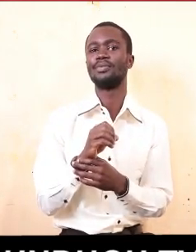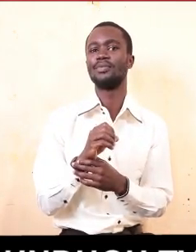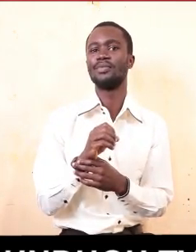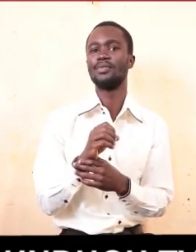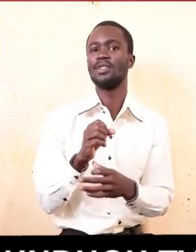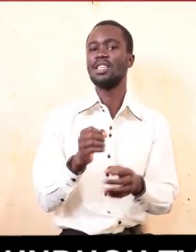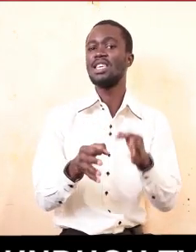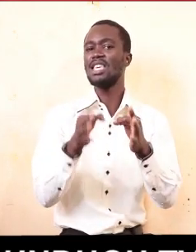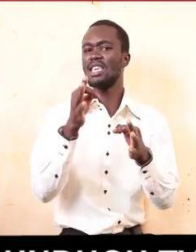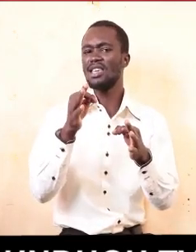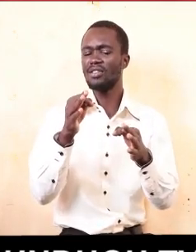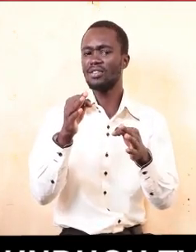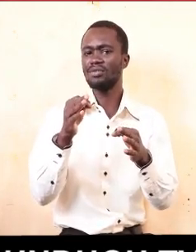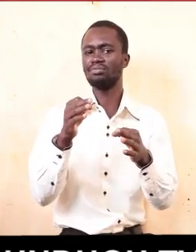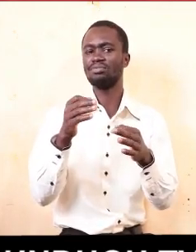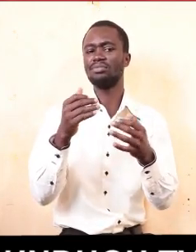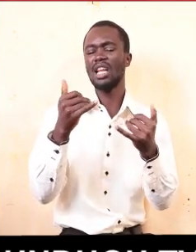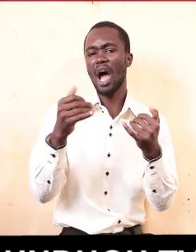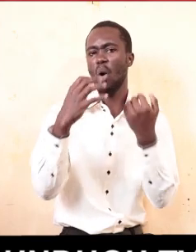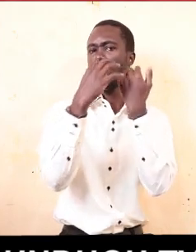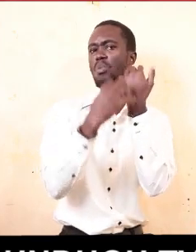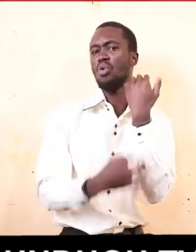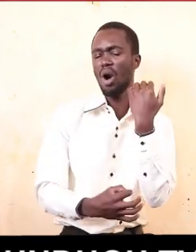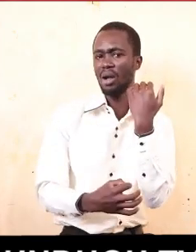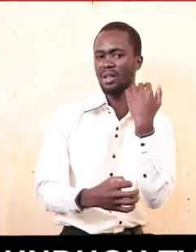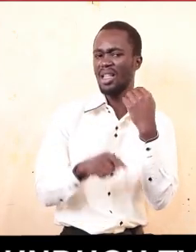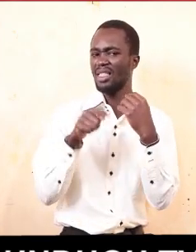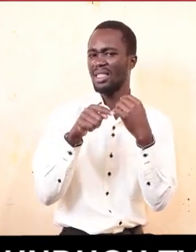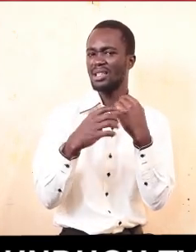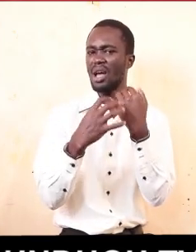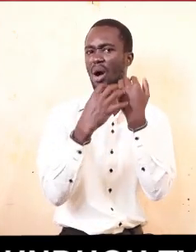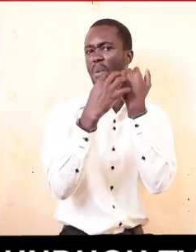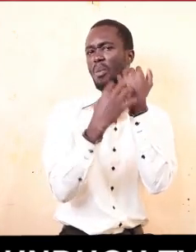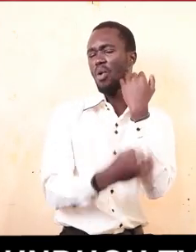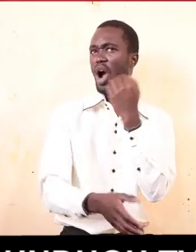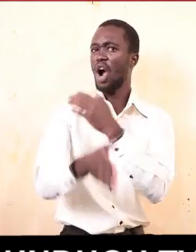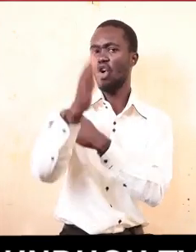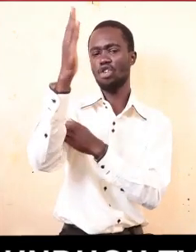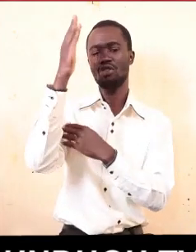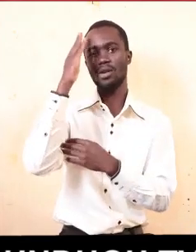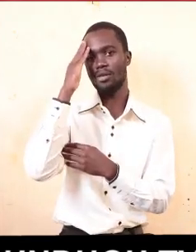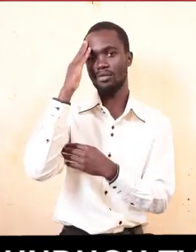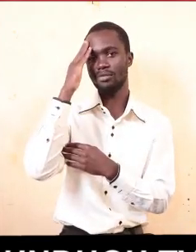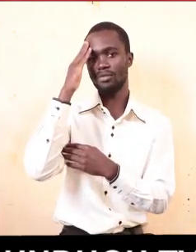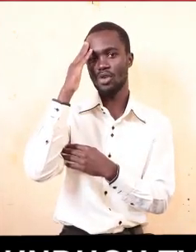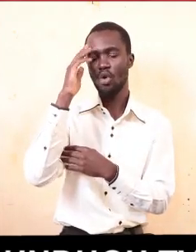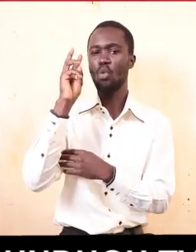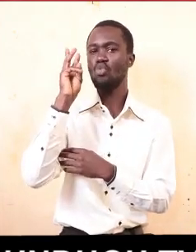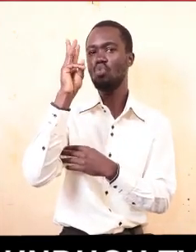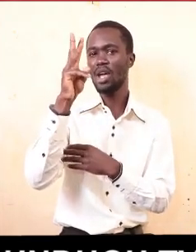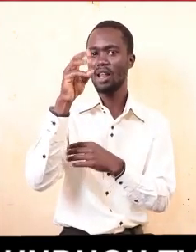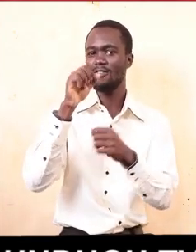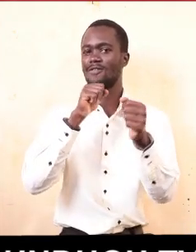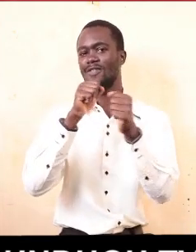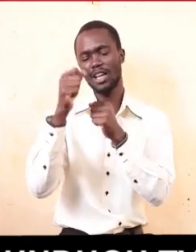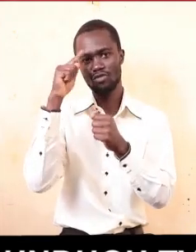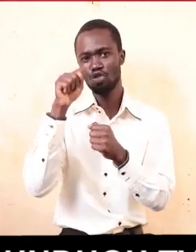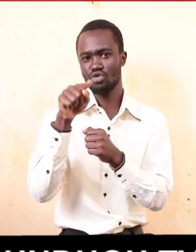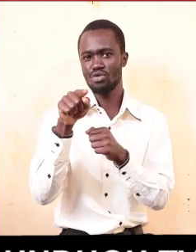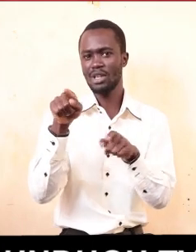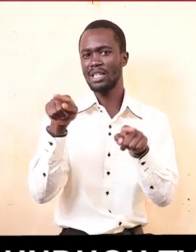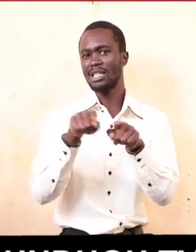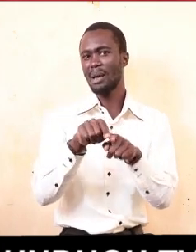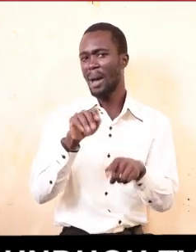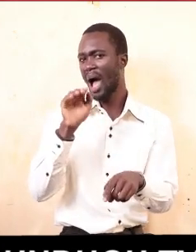uko katika hali ya umaskini, huu umaskini Bwana anajua, atakupigania, lakini